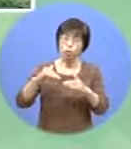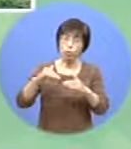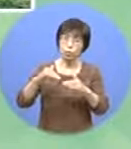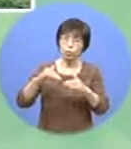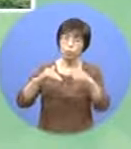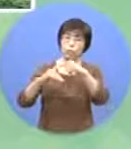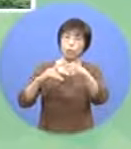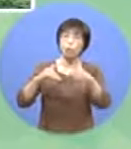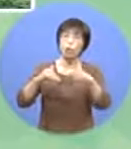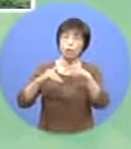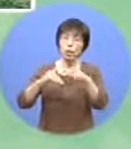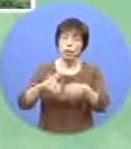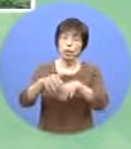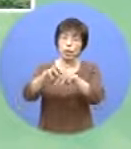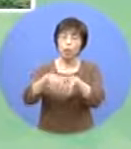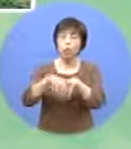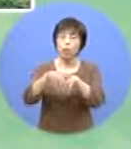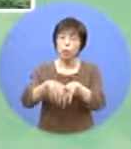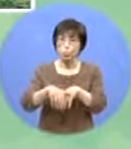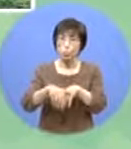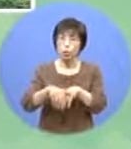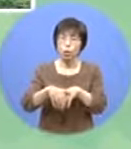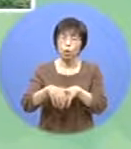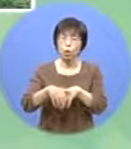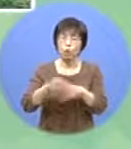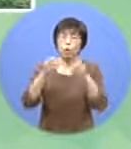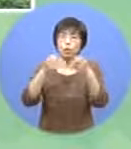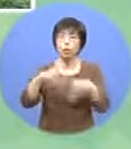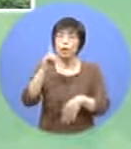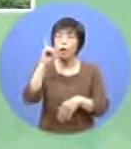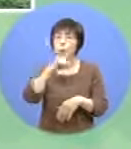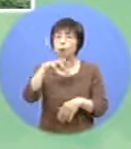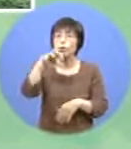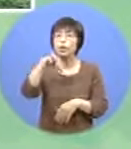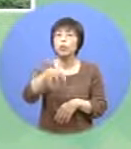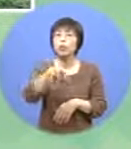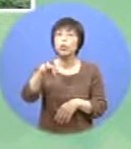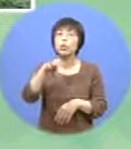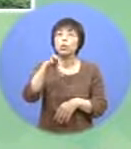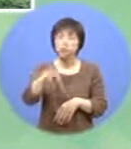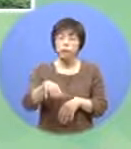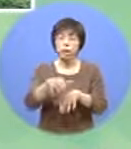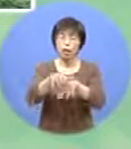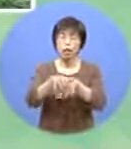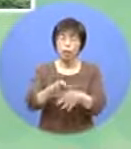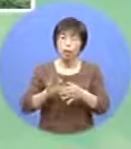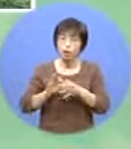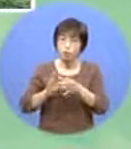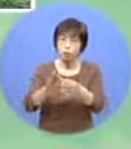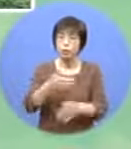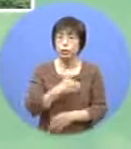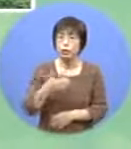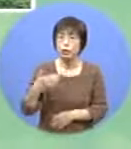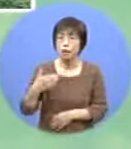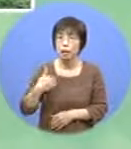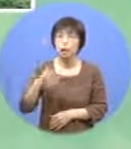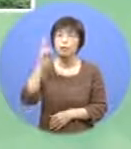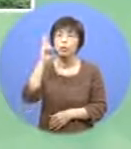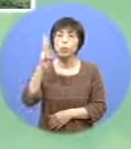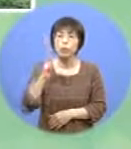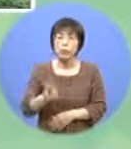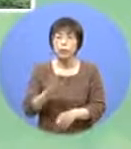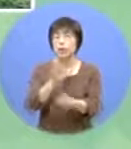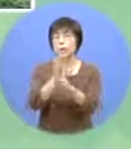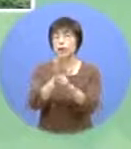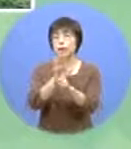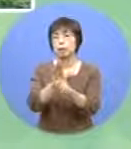ついところでの農業生産条件が非常に悪いと、そういうところでの農業の継続することに対して支